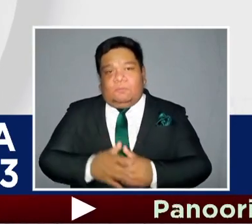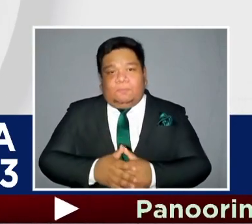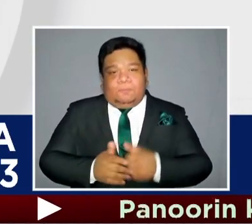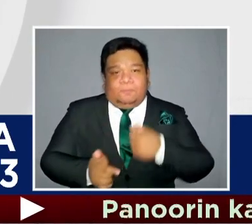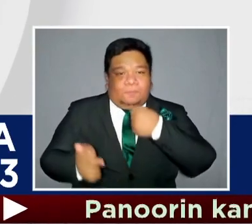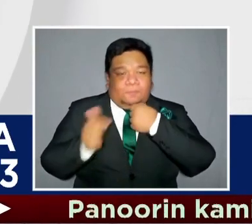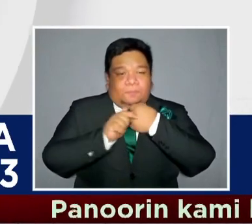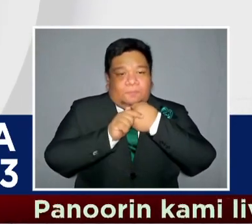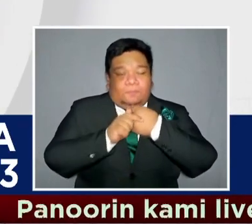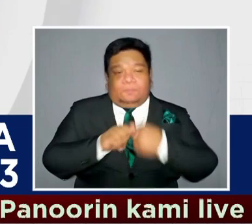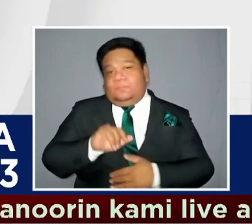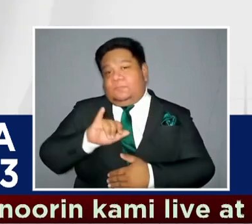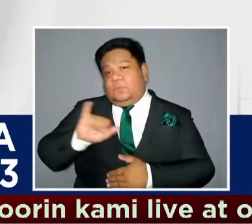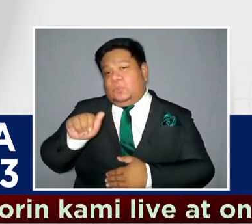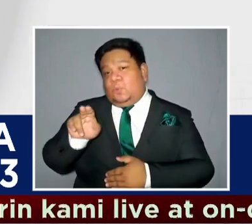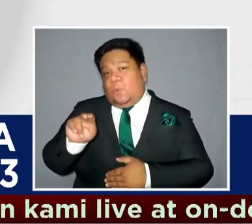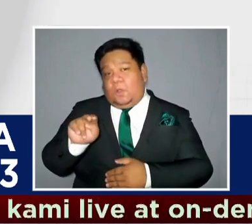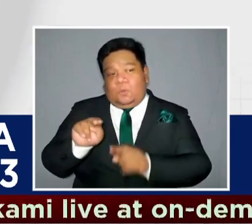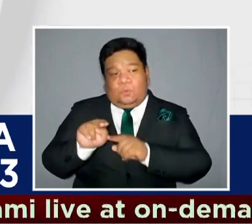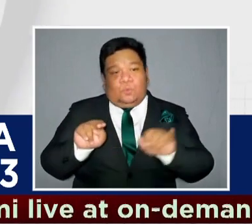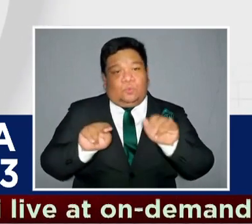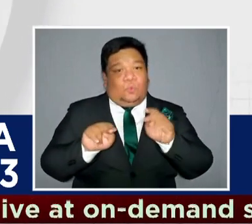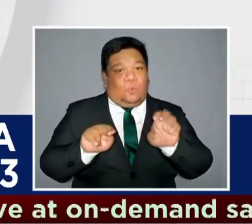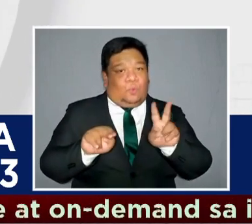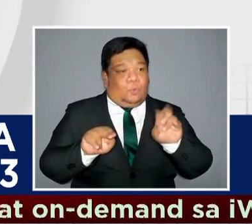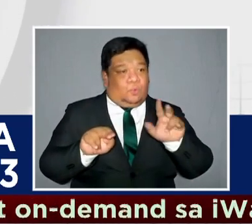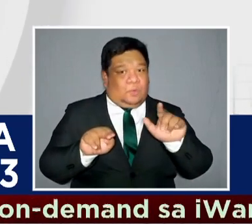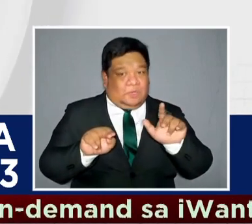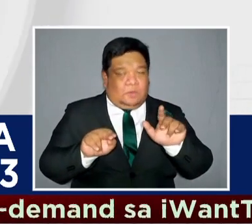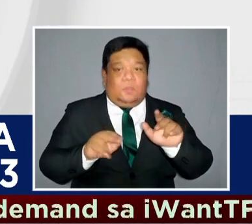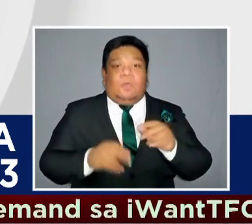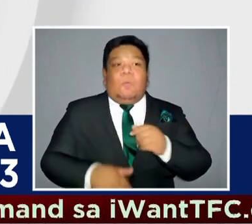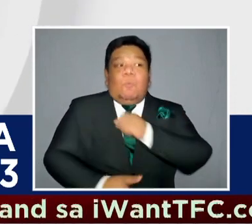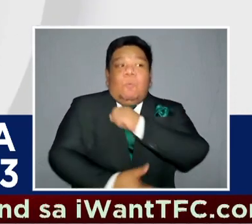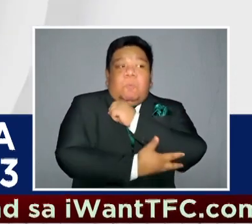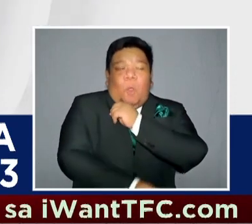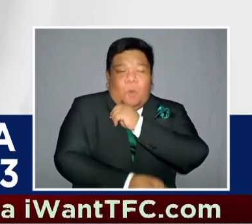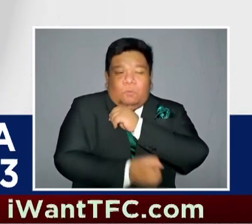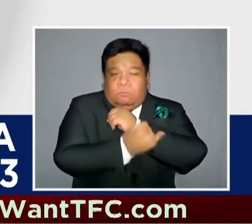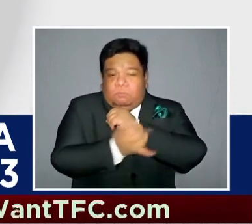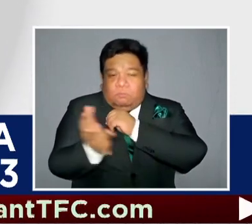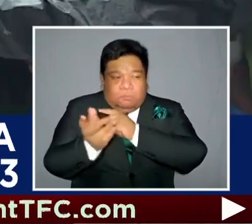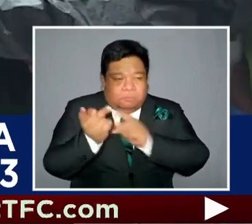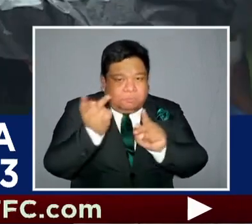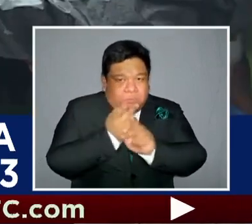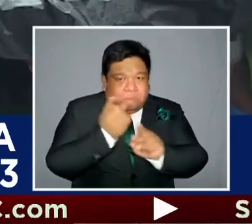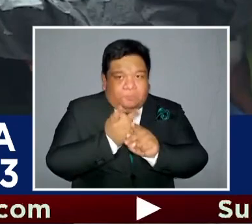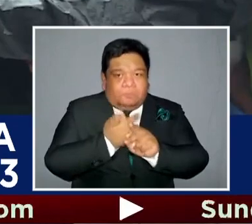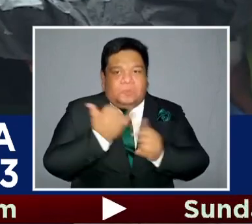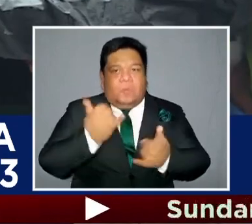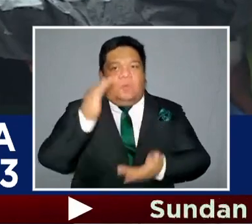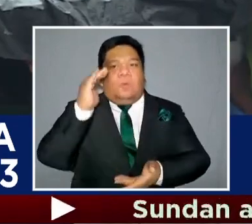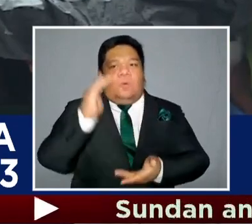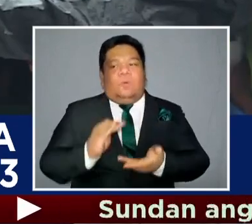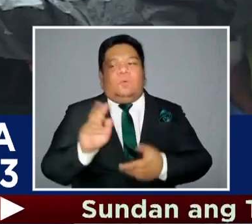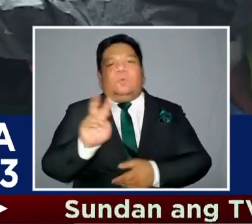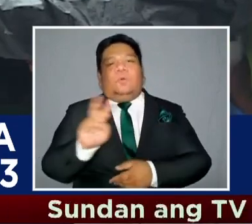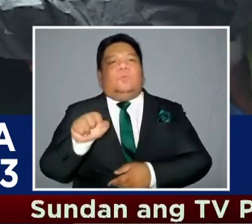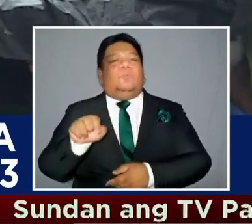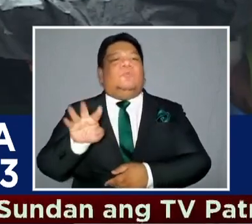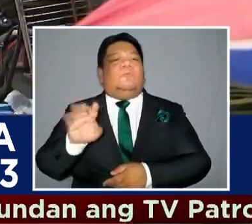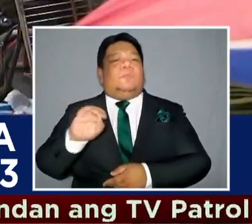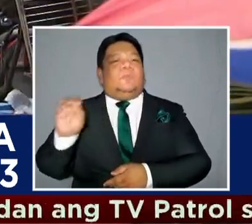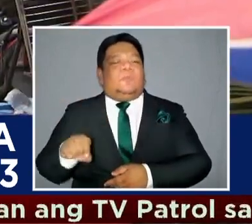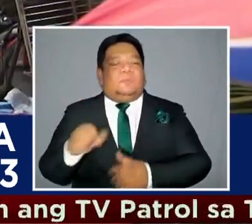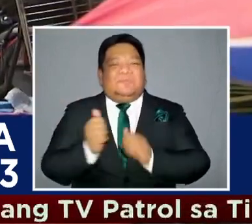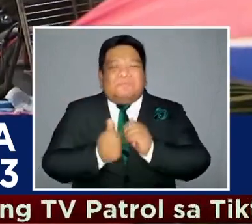sa 22.4% mula sa 23.7% noong 2021. Ibig sabihin, nabawasan